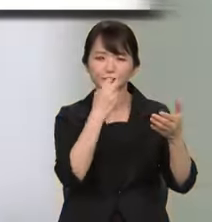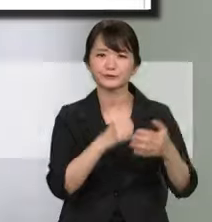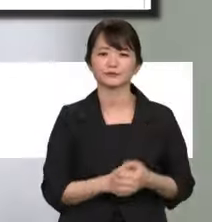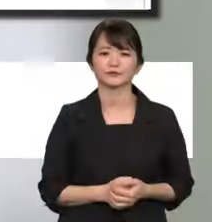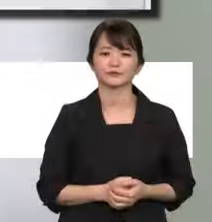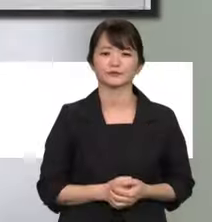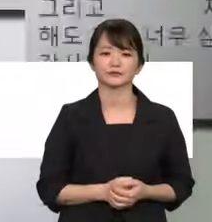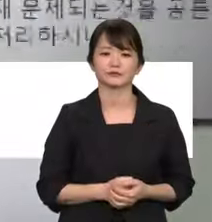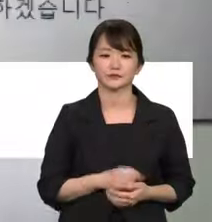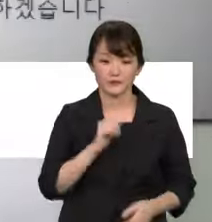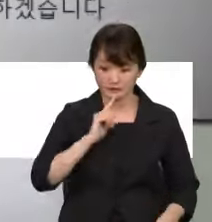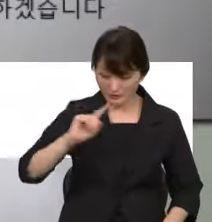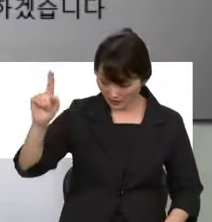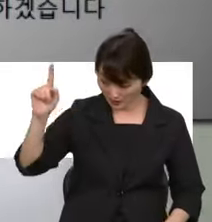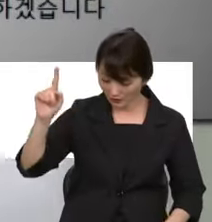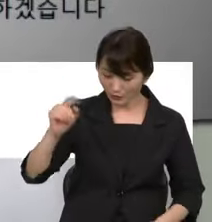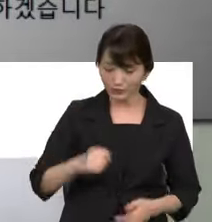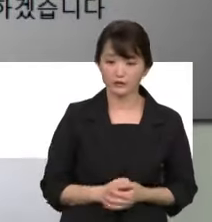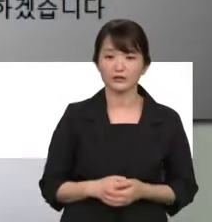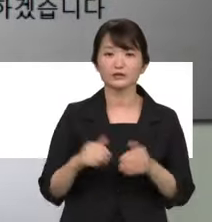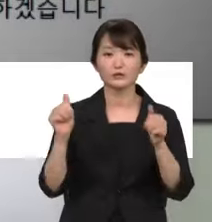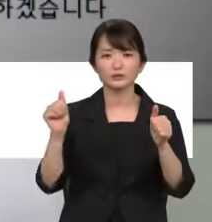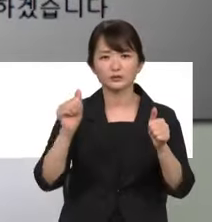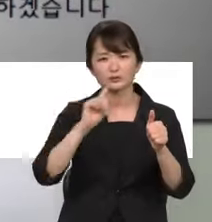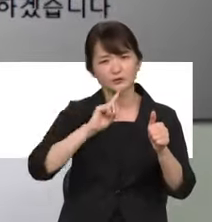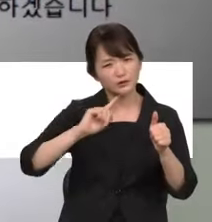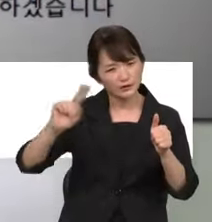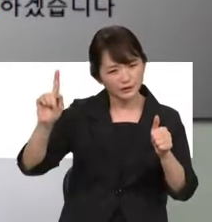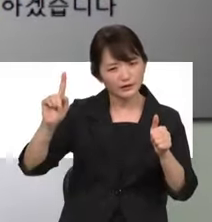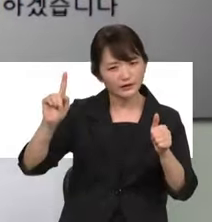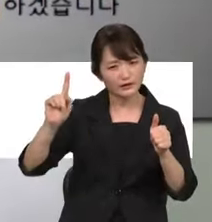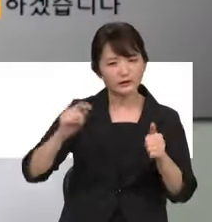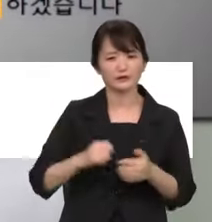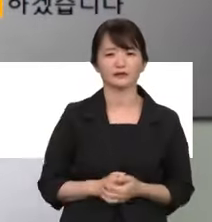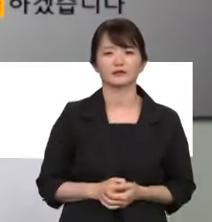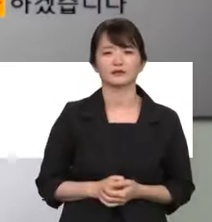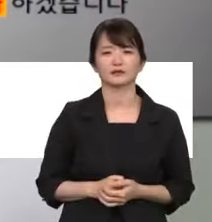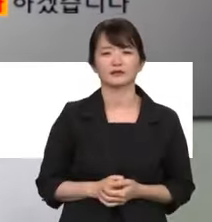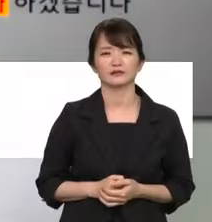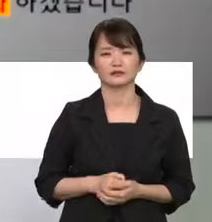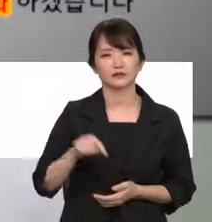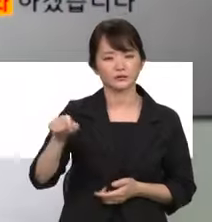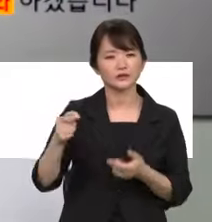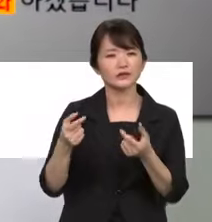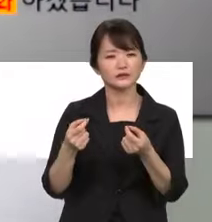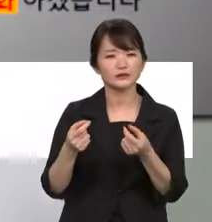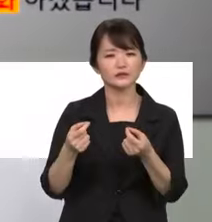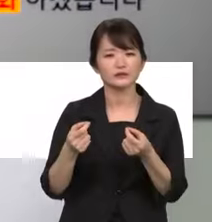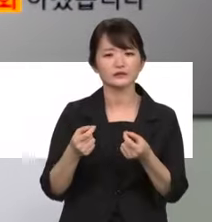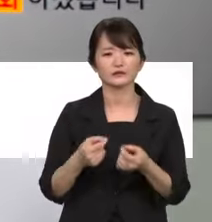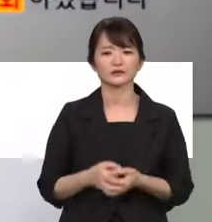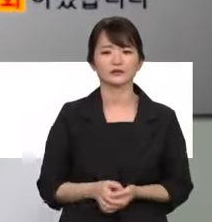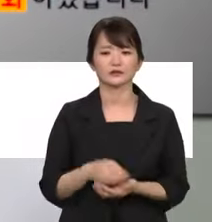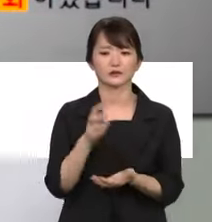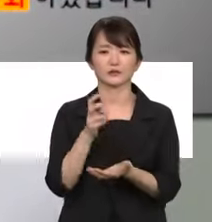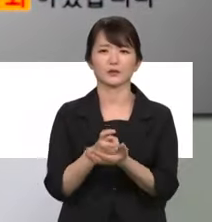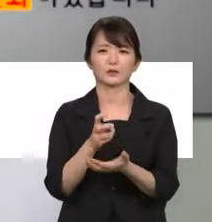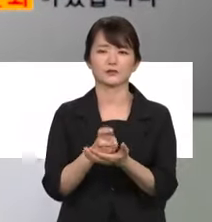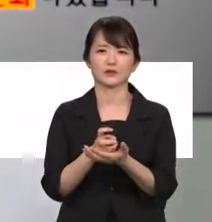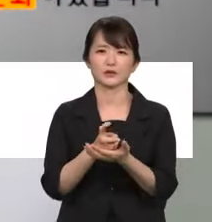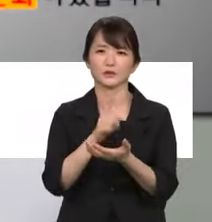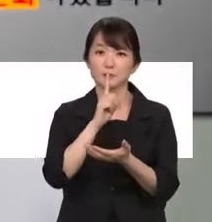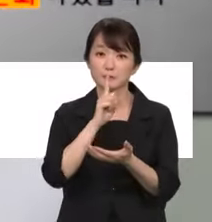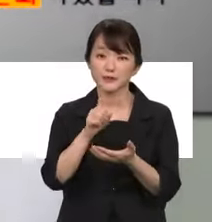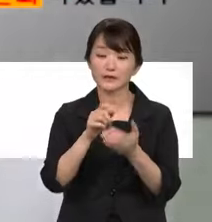제보를 하겠다 내지는 뭐 소송을 걸겠다 이런 법적인 언급을